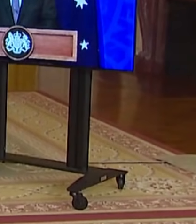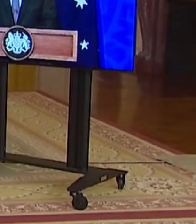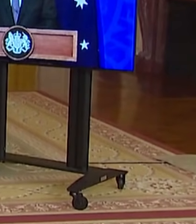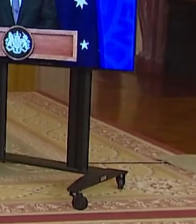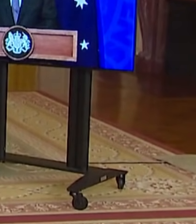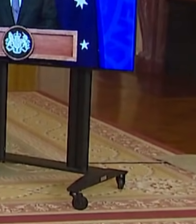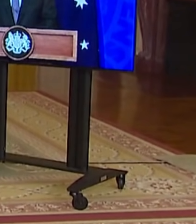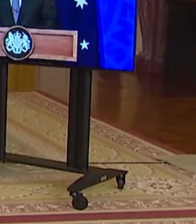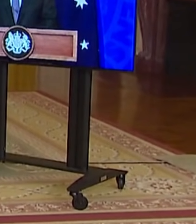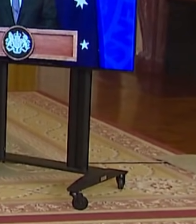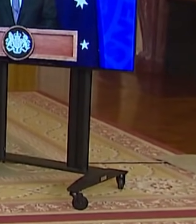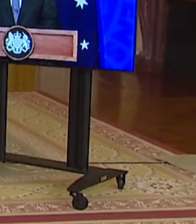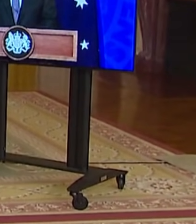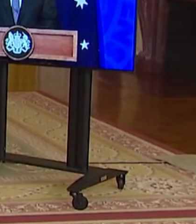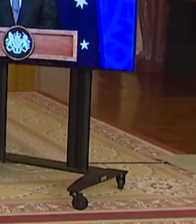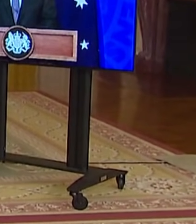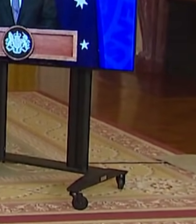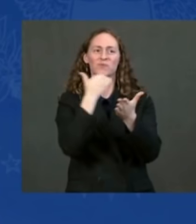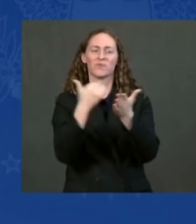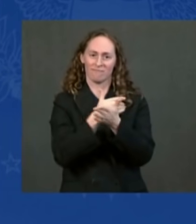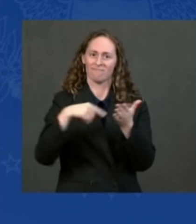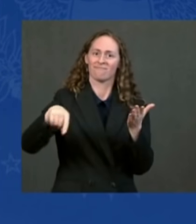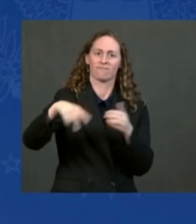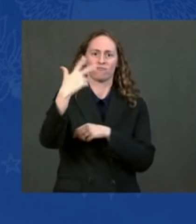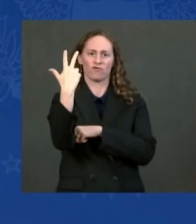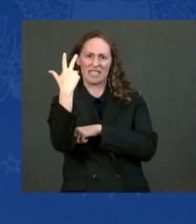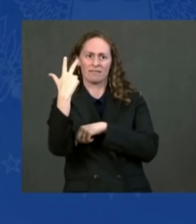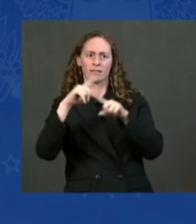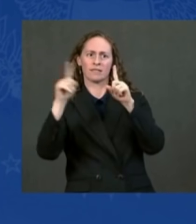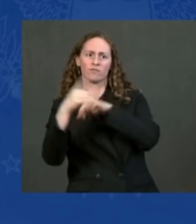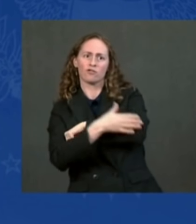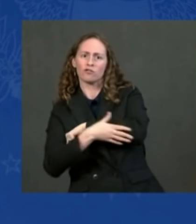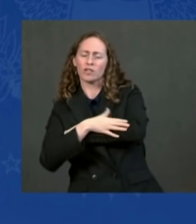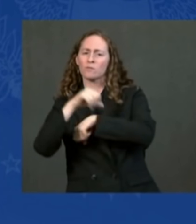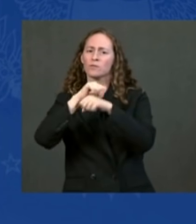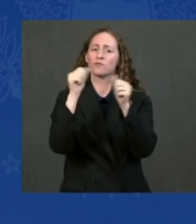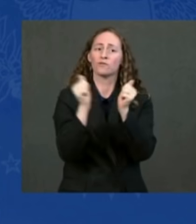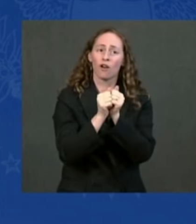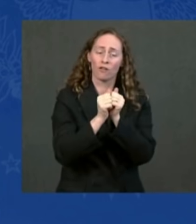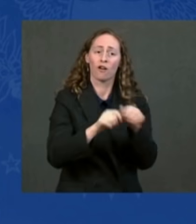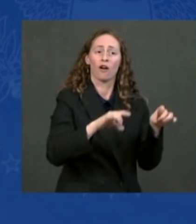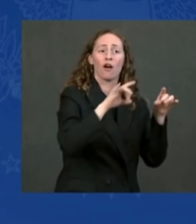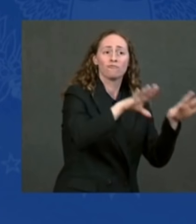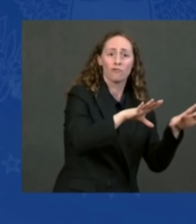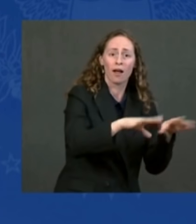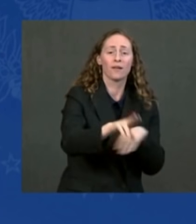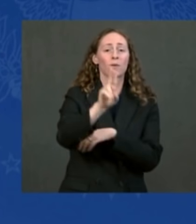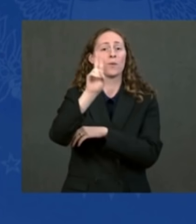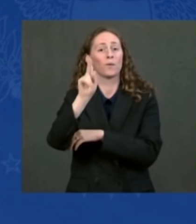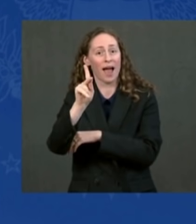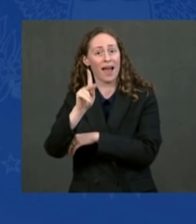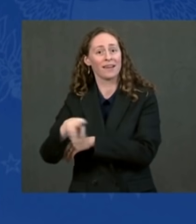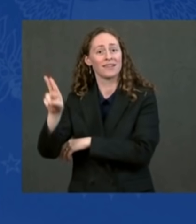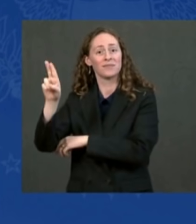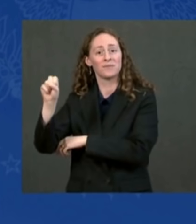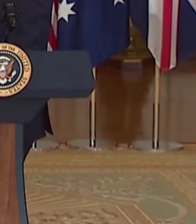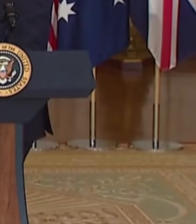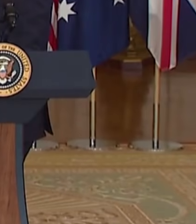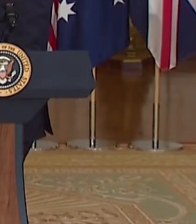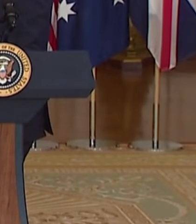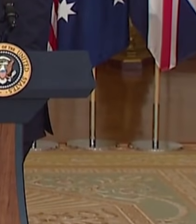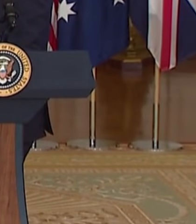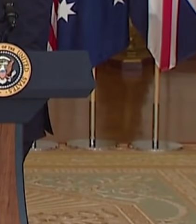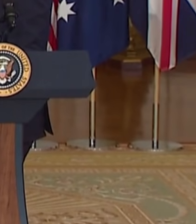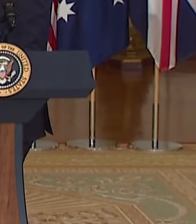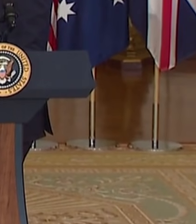アメリカから原子力潜水艦の現像技術が提供されることが決まったオーストラリアに潜水艦の共同開発計画